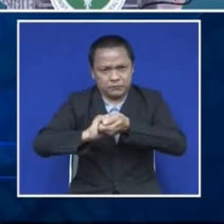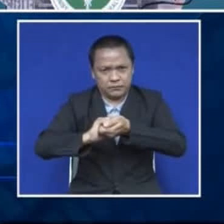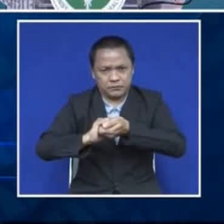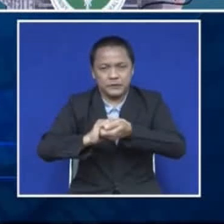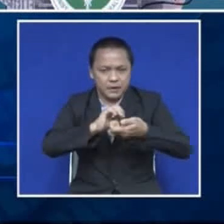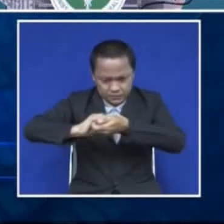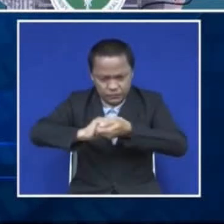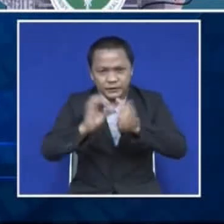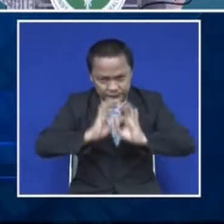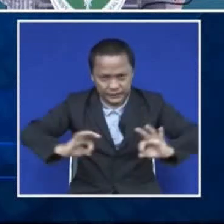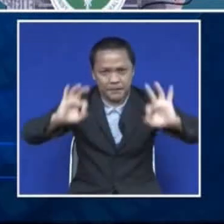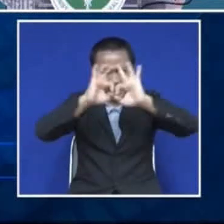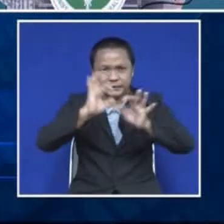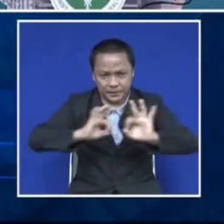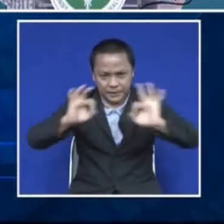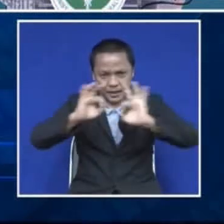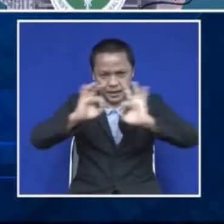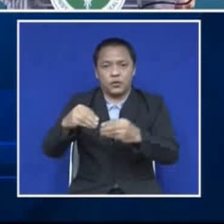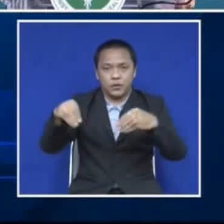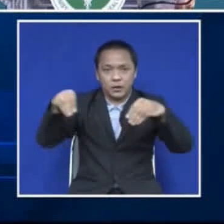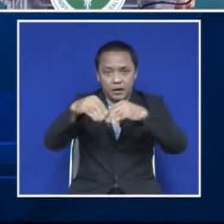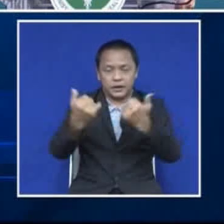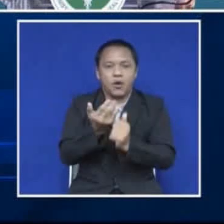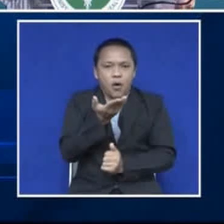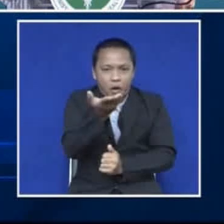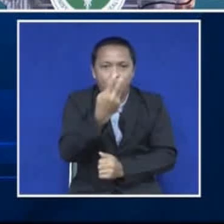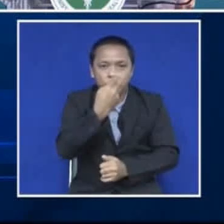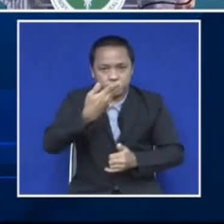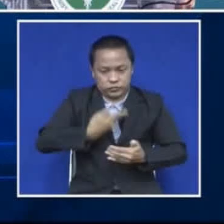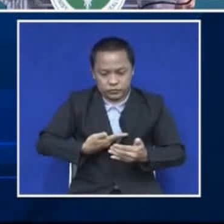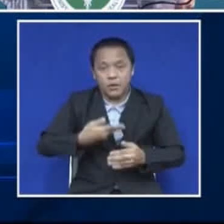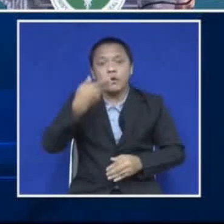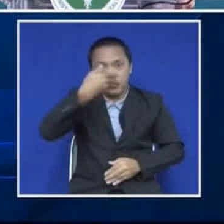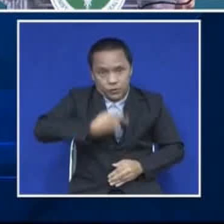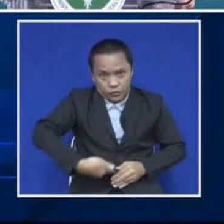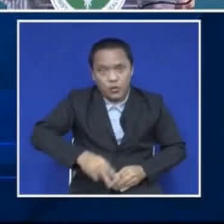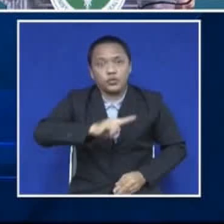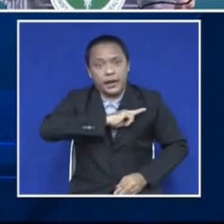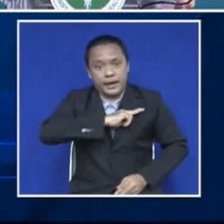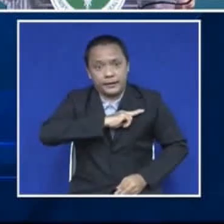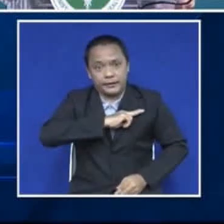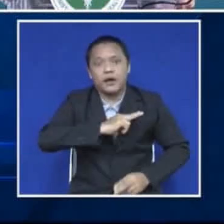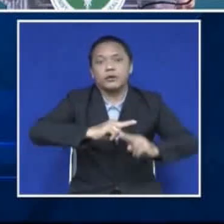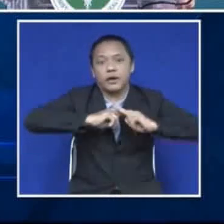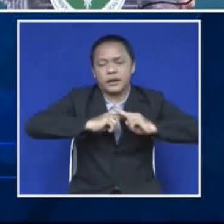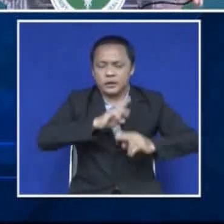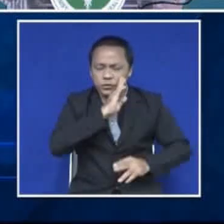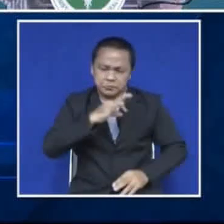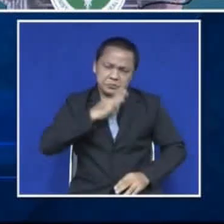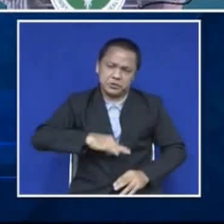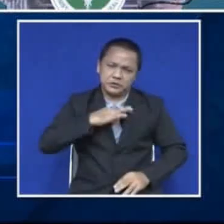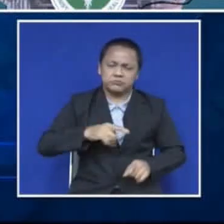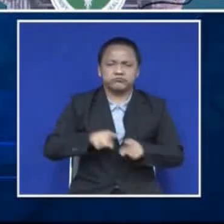เคหะนาที 1000รายส่วน 23ธันวาคมจะไปตรวจที่ตลาดปรกหลัก 1คันรายตลาดนัดและหอ